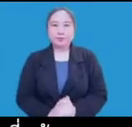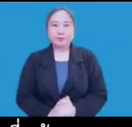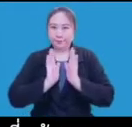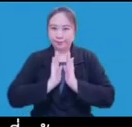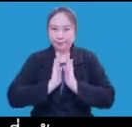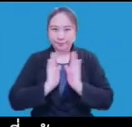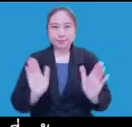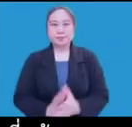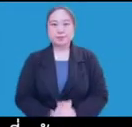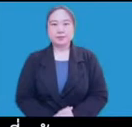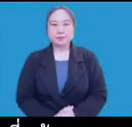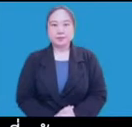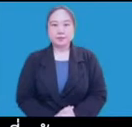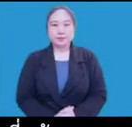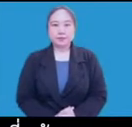ค่ะขอบคุณค่ะ